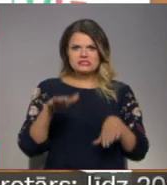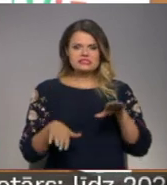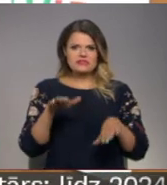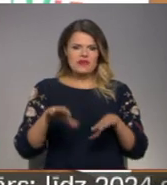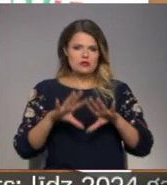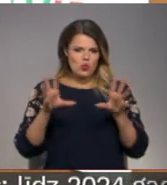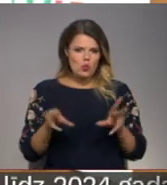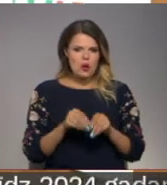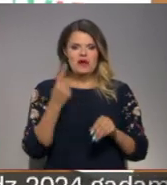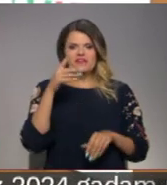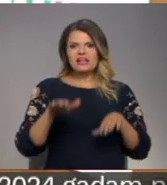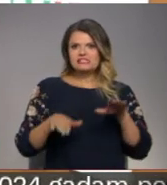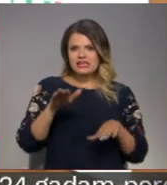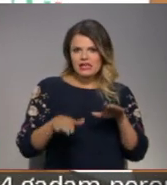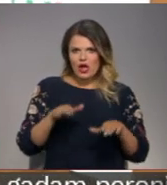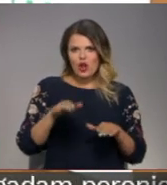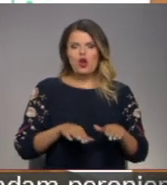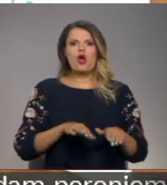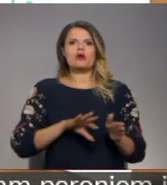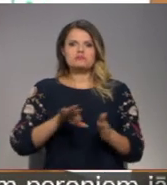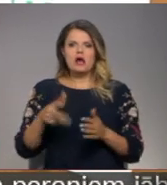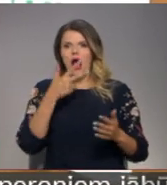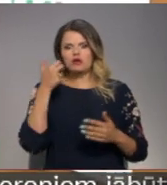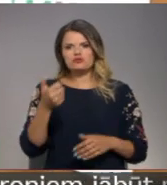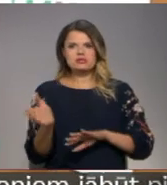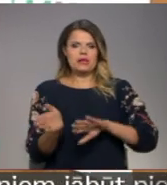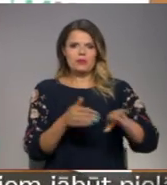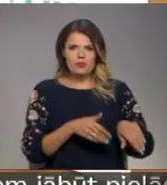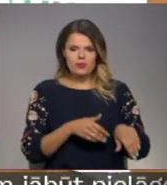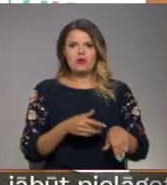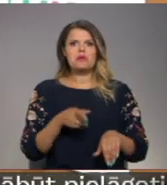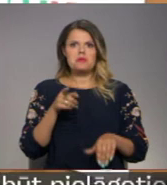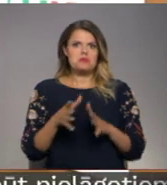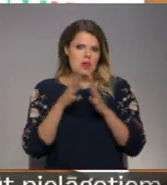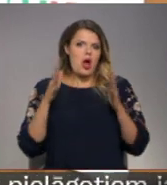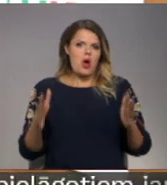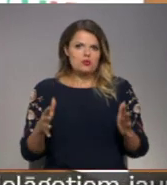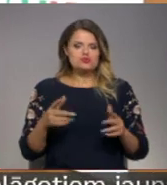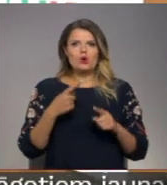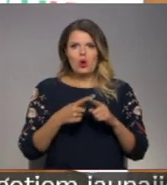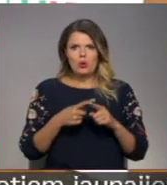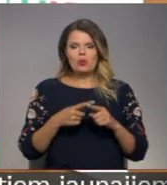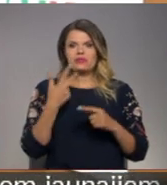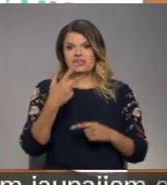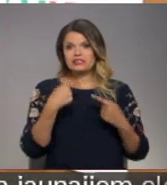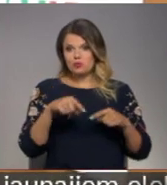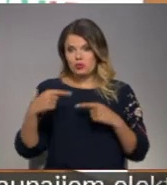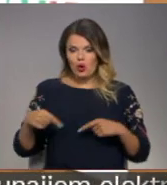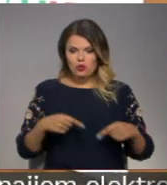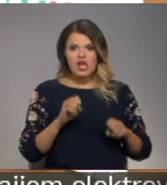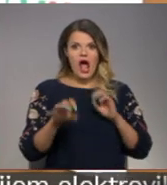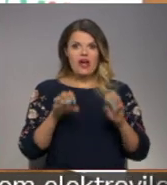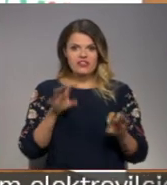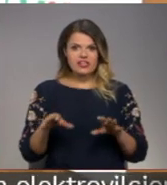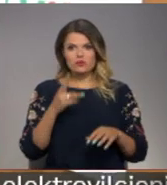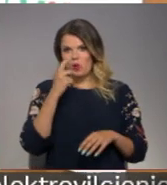no visu. Ja, tā kā 1 kg iekšā, 800 gramu ārā. Tā kā diezgan daudz un principā no šiem trīs produktiem